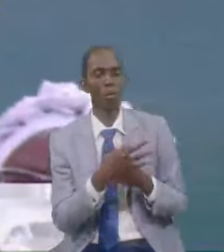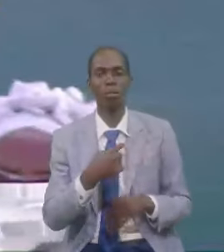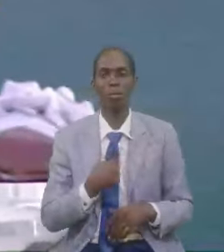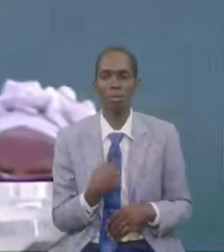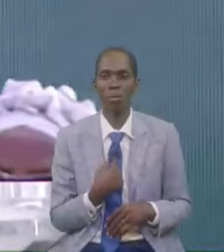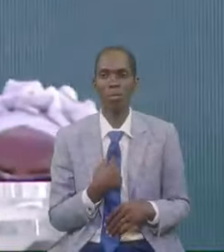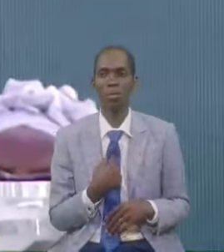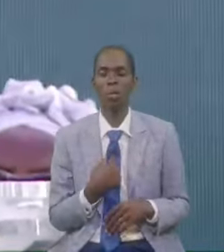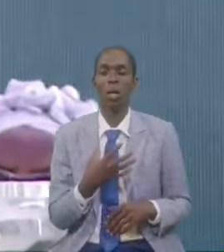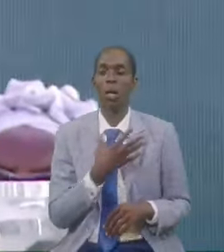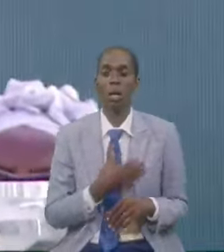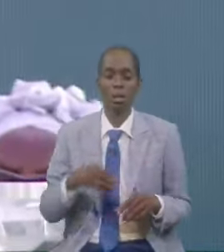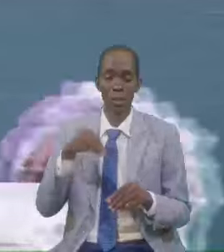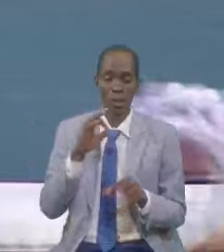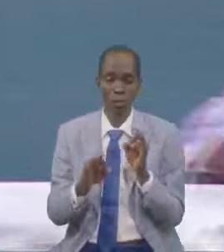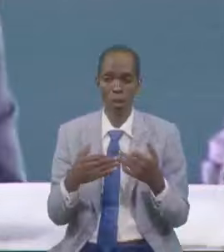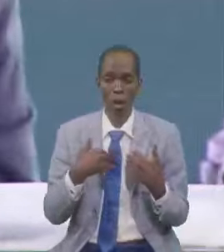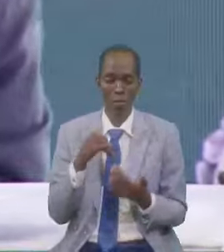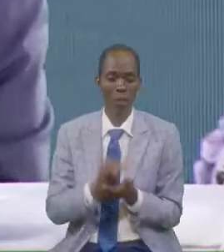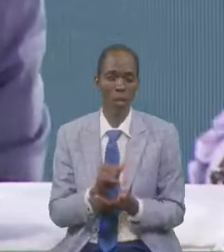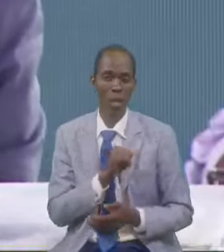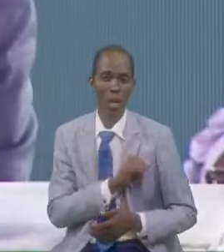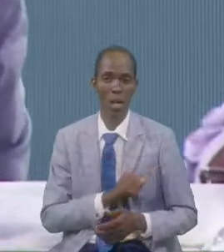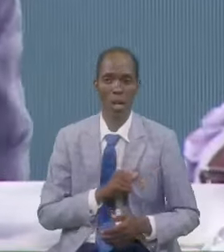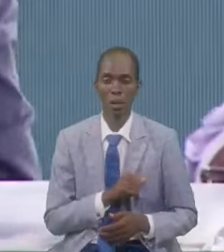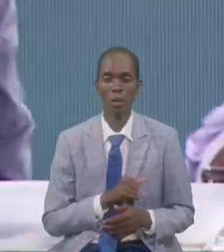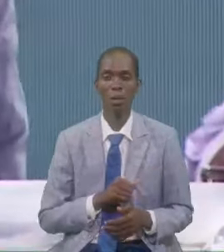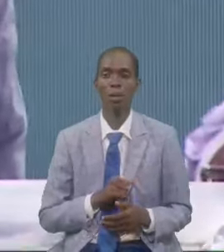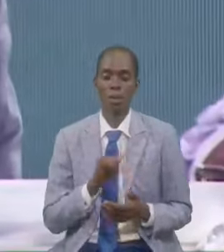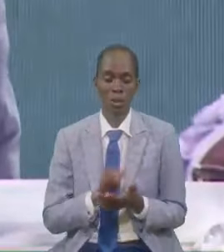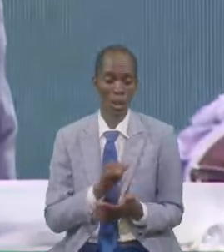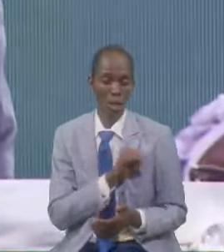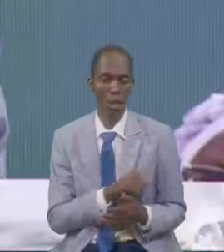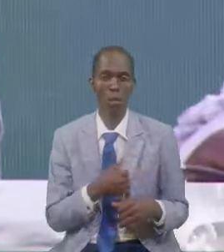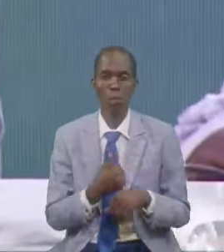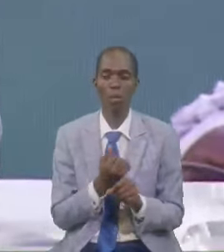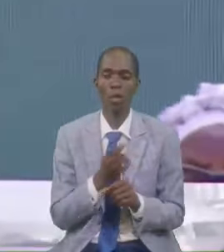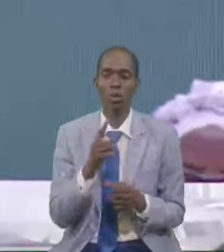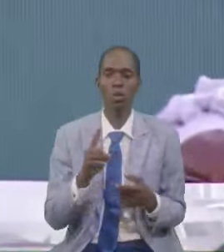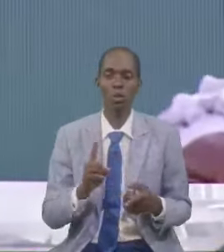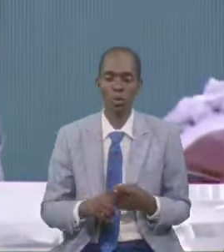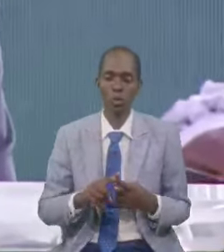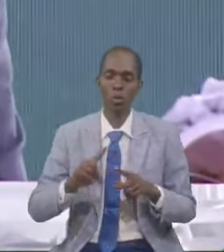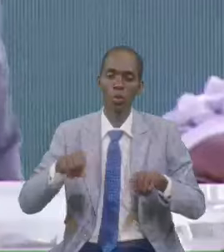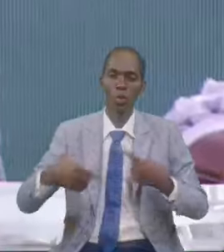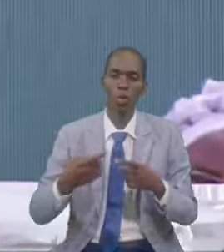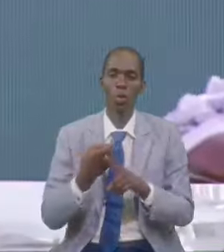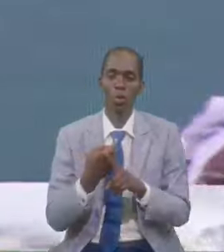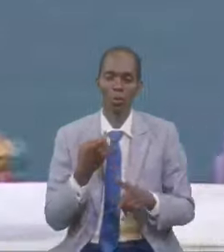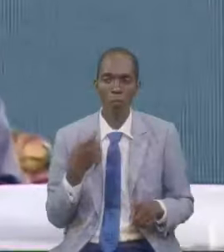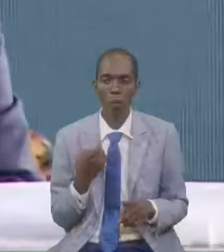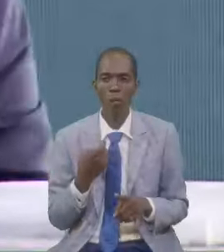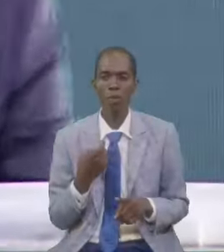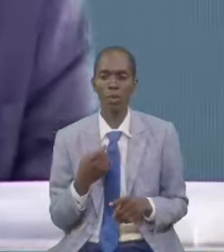such attitude. అటువంటి వైఖరిని that makes you going on from zero to hero. అది